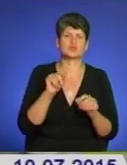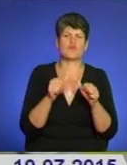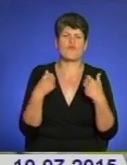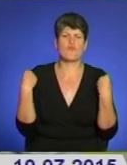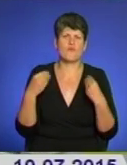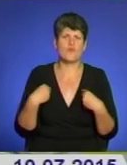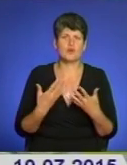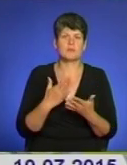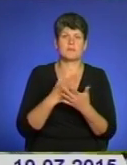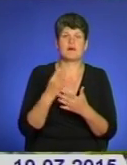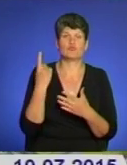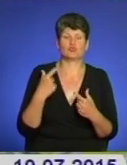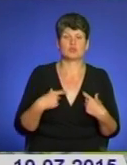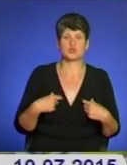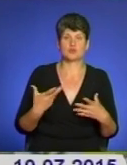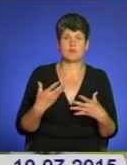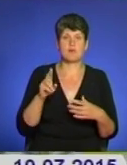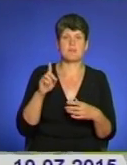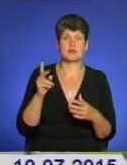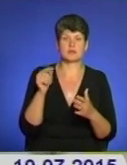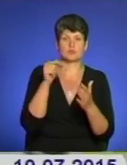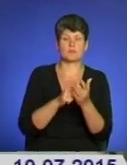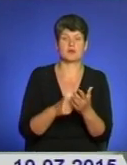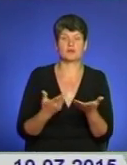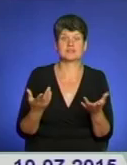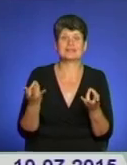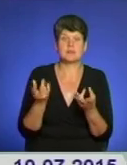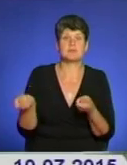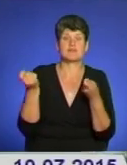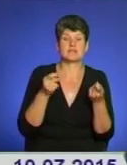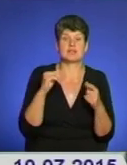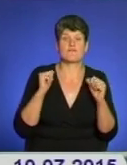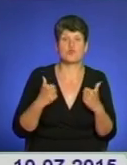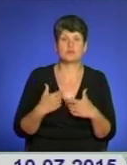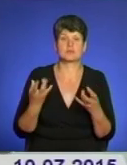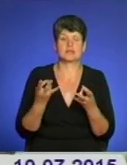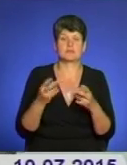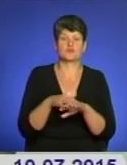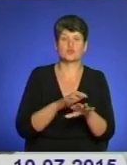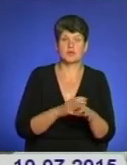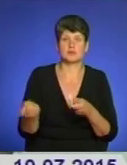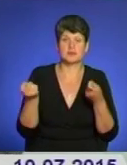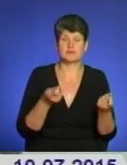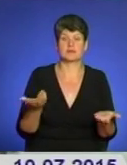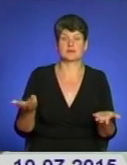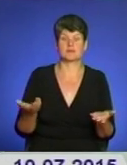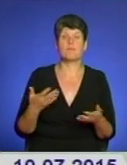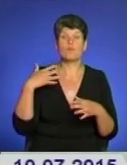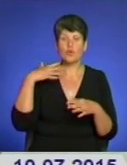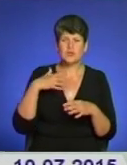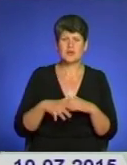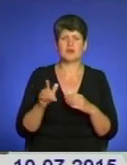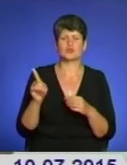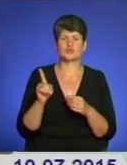допустимо, він мав одну на собі, а в бліндаж попало, де в нього було. Тобто треба вести форму, треба берці вести. Тобто, понятно, що такі